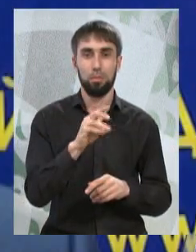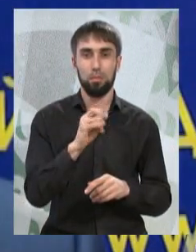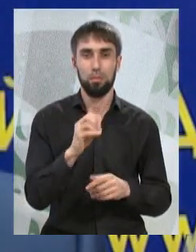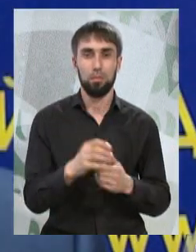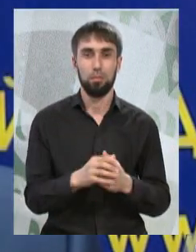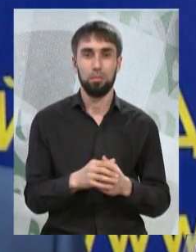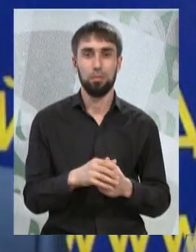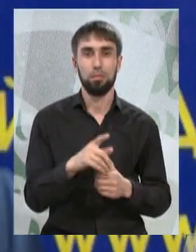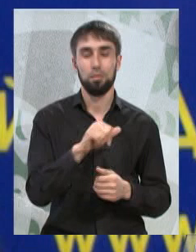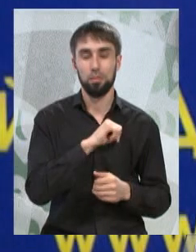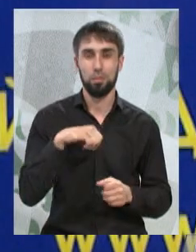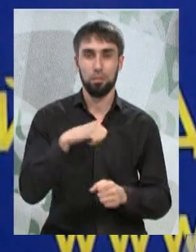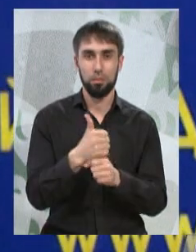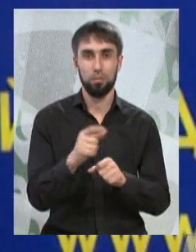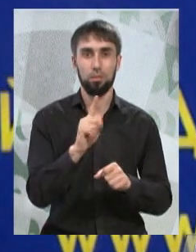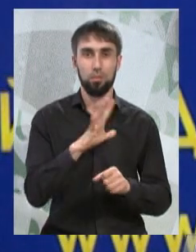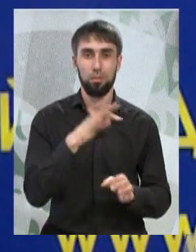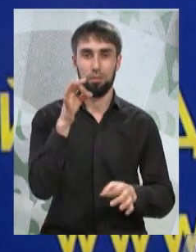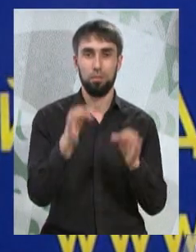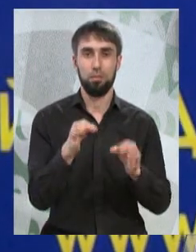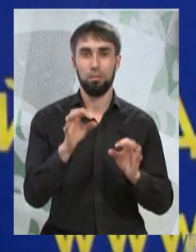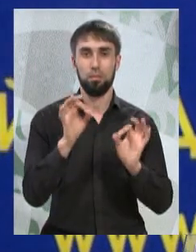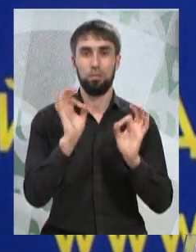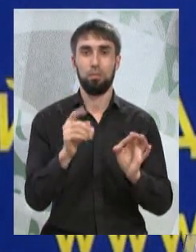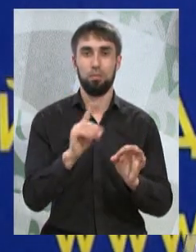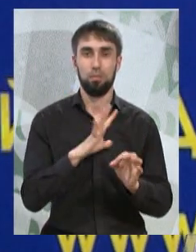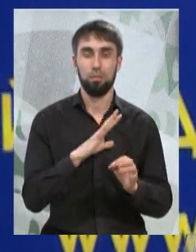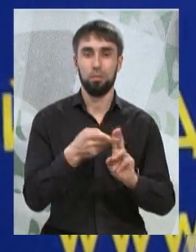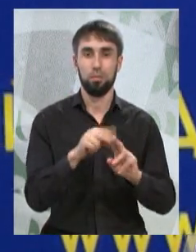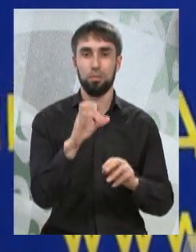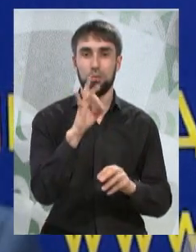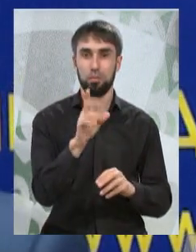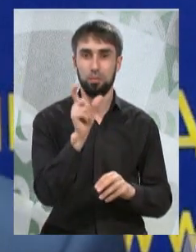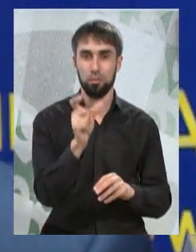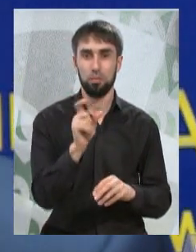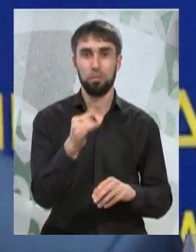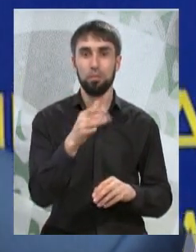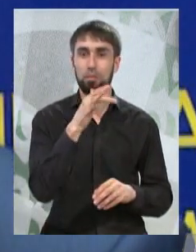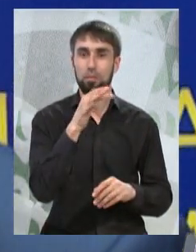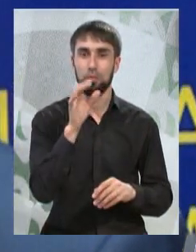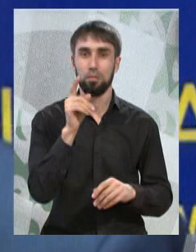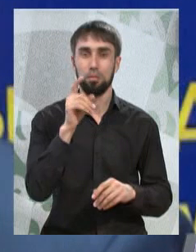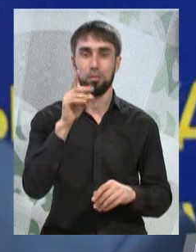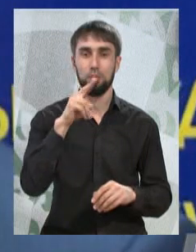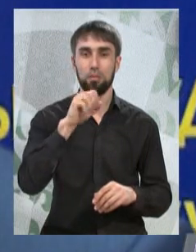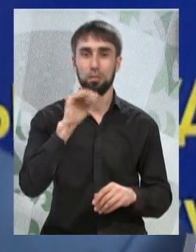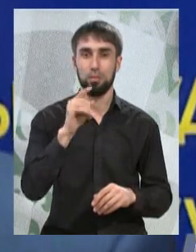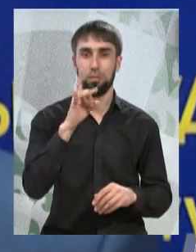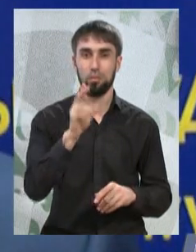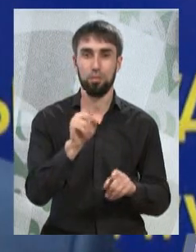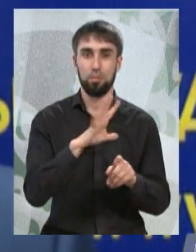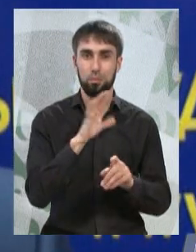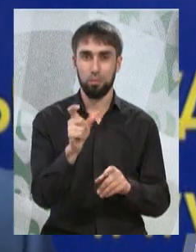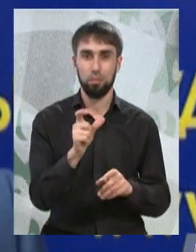осуществление правосудия и соблюдение процессуальных сроков, рассмотрение, своевременное рассмотрение дел, чтобы за